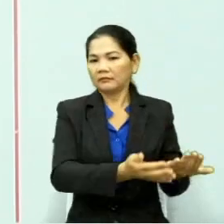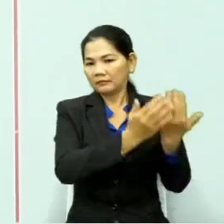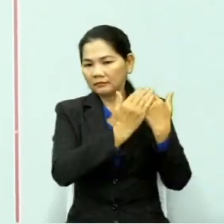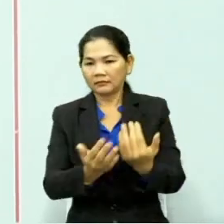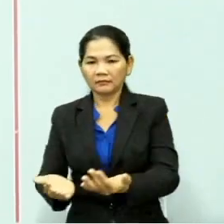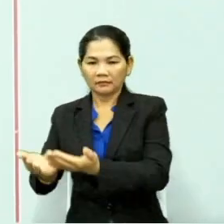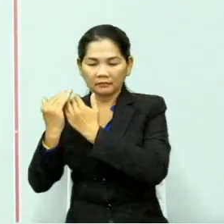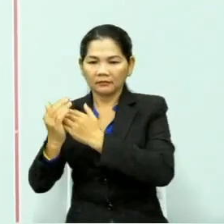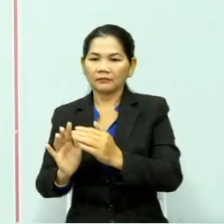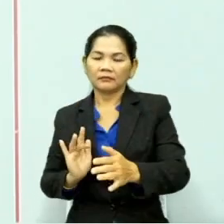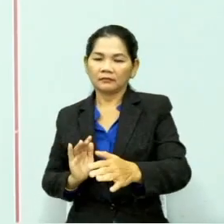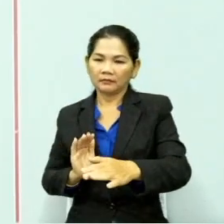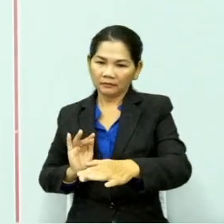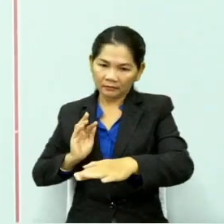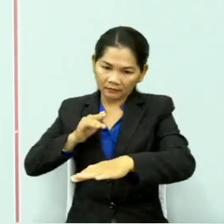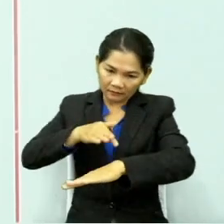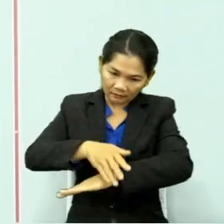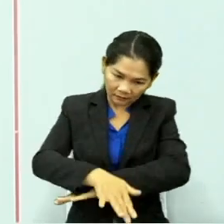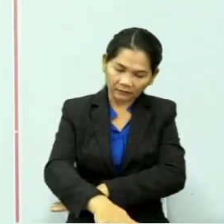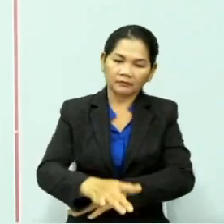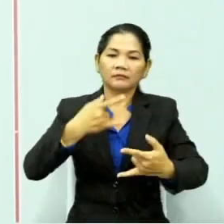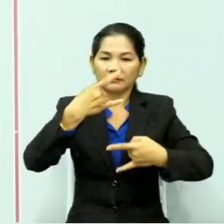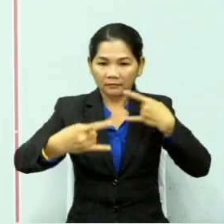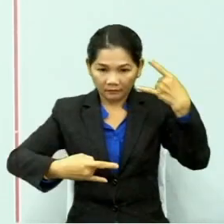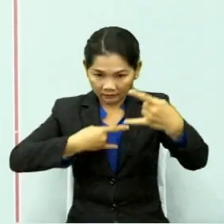chùa san manorum